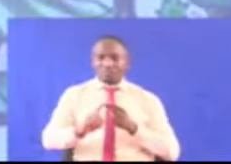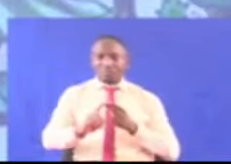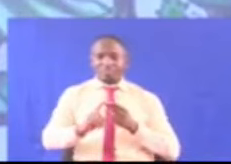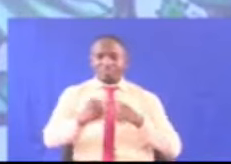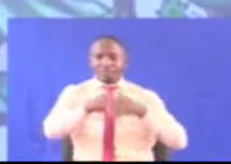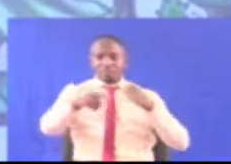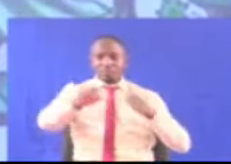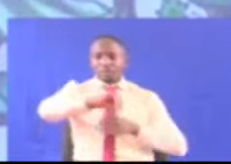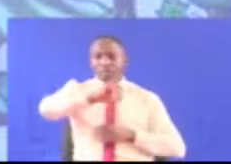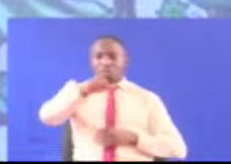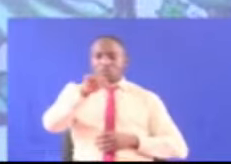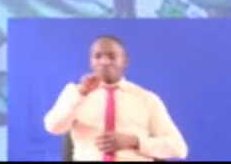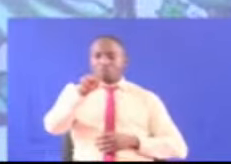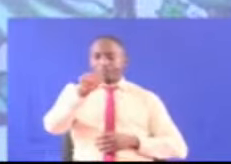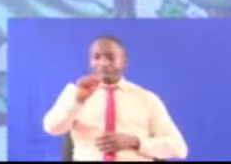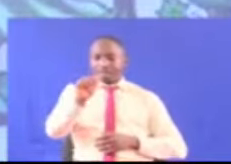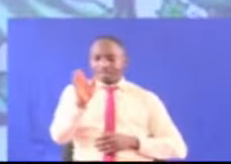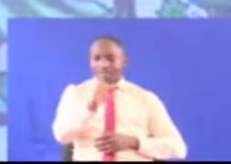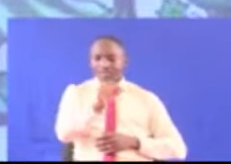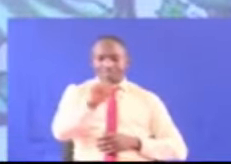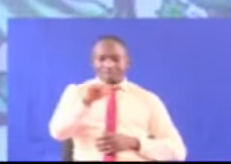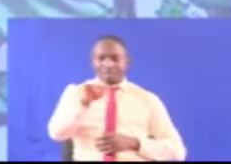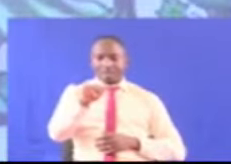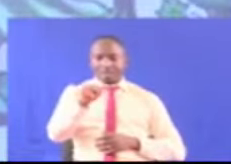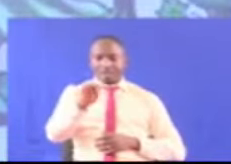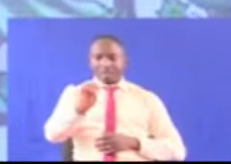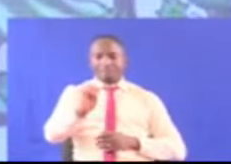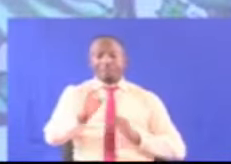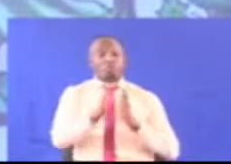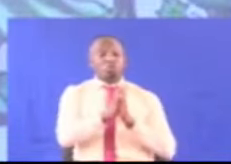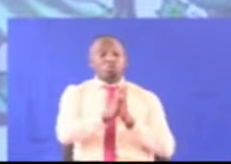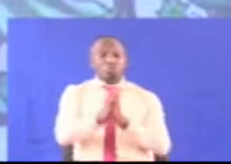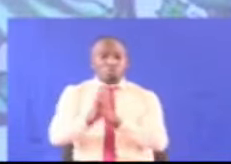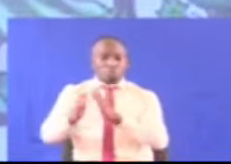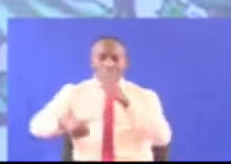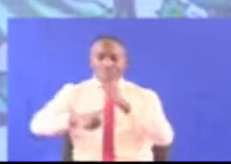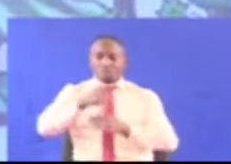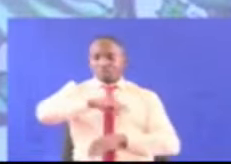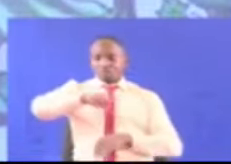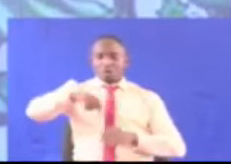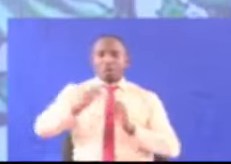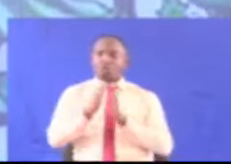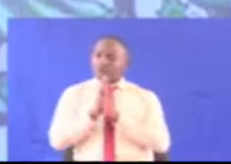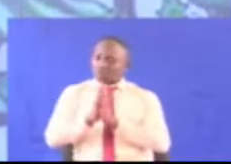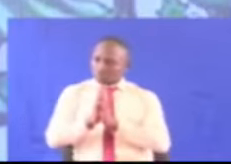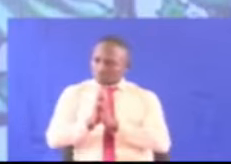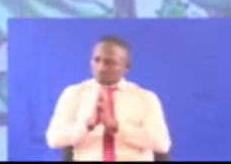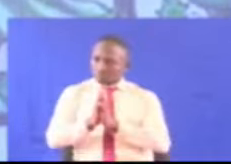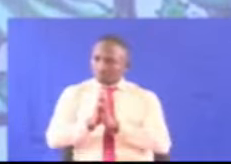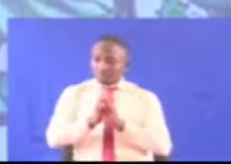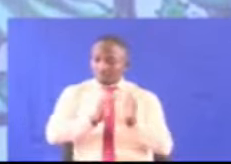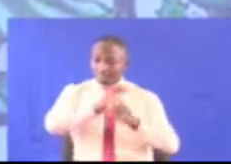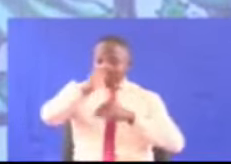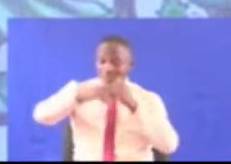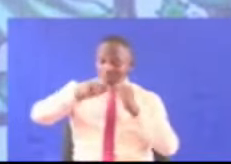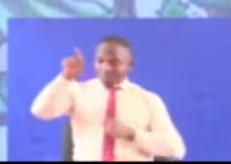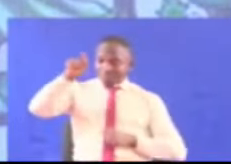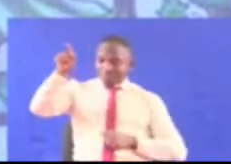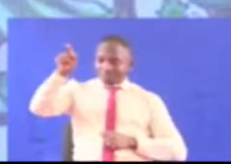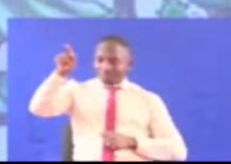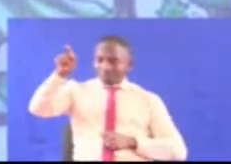Mwenyekiti wetu huyu anaitwa Juma Simbeanje. Tunakushukuru sana sana. Asanteni sana viongozi wangu. Muhimu sana, maana mkirudi kule